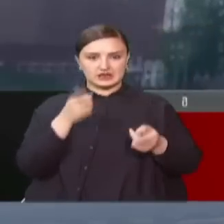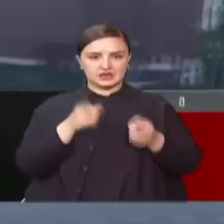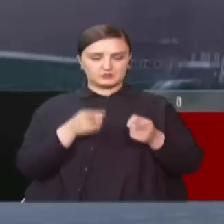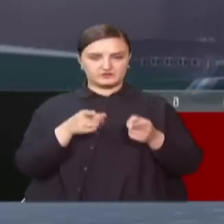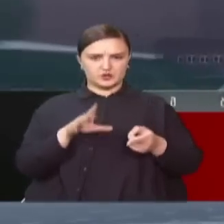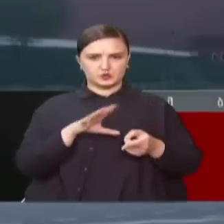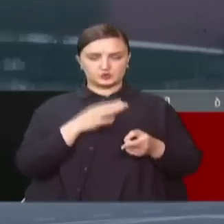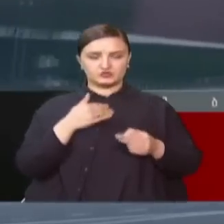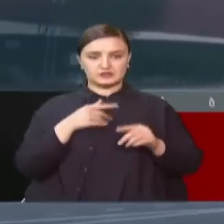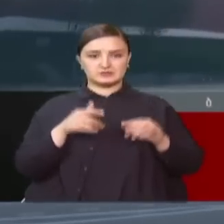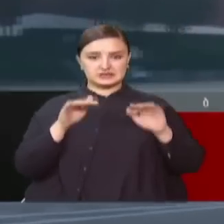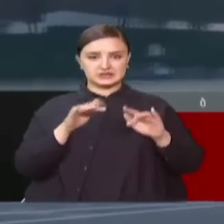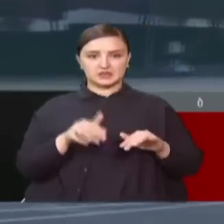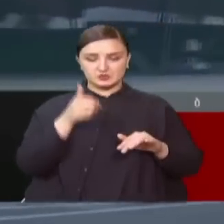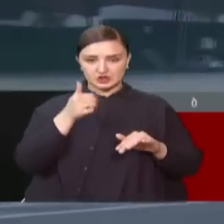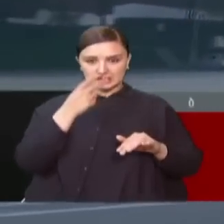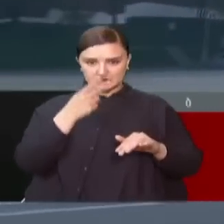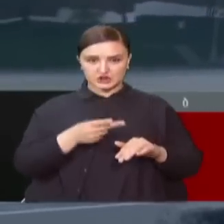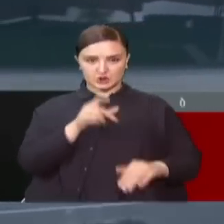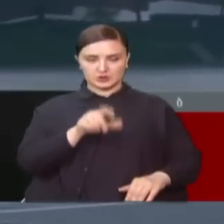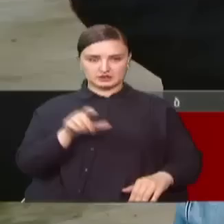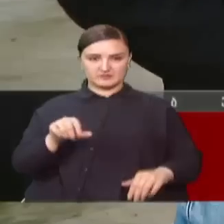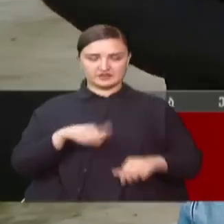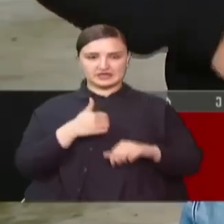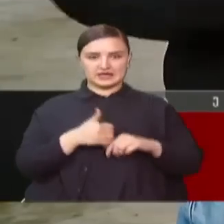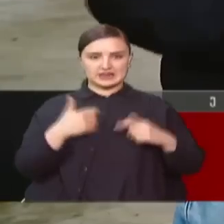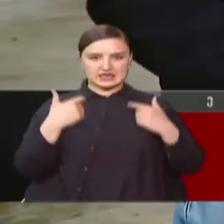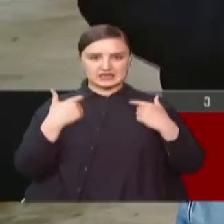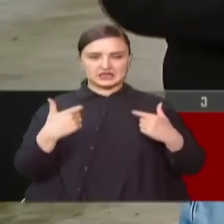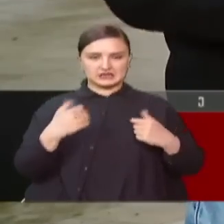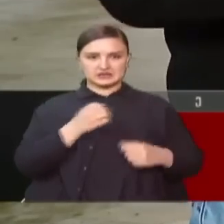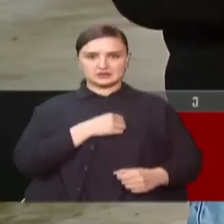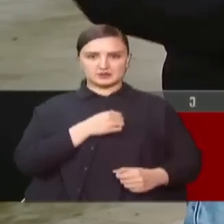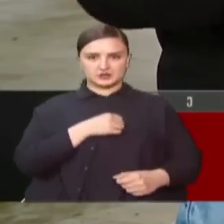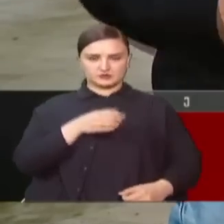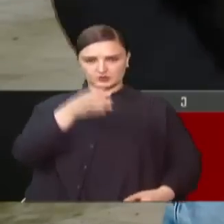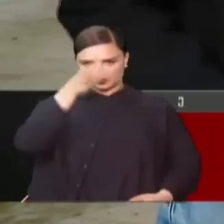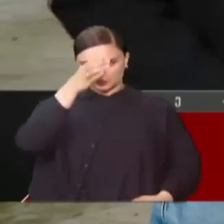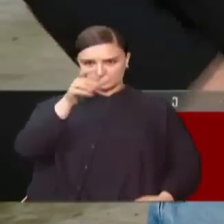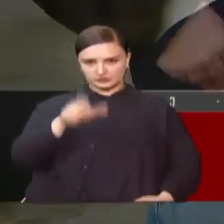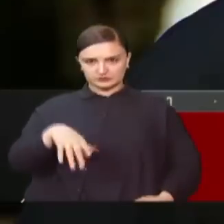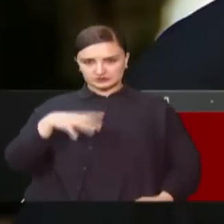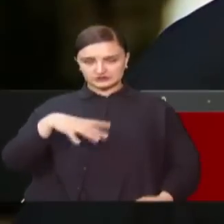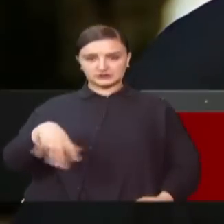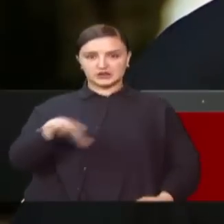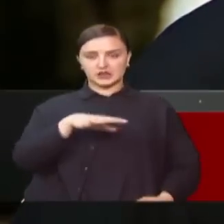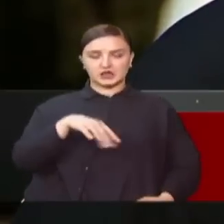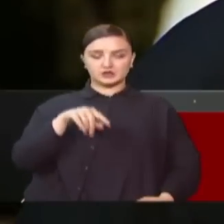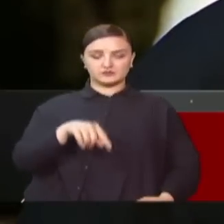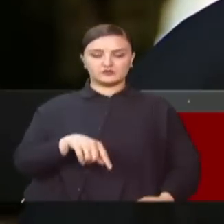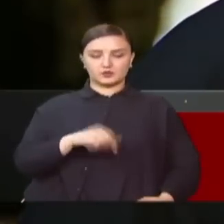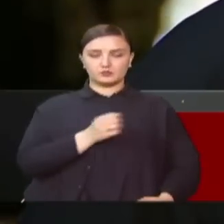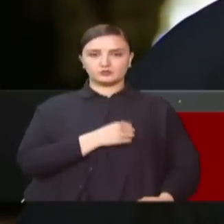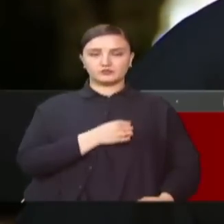ჰქონდა. ჩვენ ამ საქმეში კარგად ჩახედულ ადამიანს, გენერალ მაიორს, სამხედრო მეცნიერებათა დოქტორს, საქართველოს შეიარაღებული ძალების